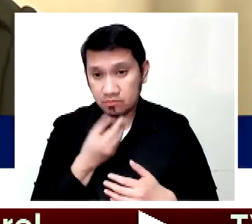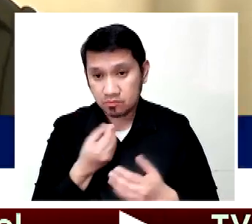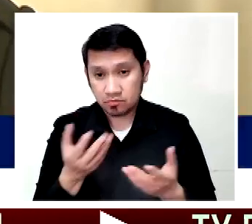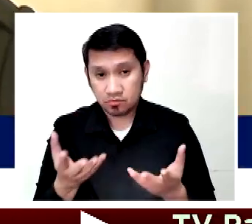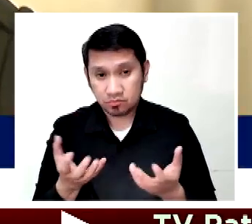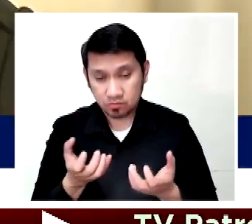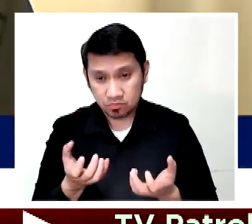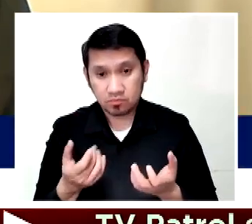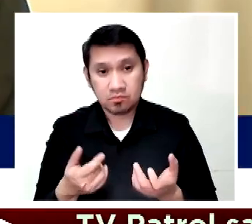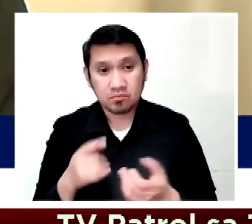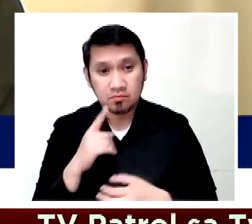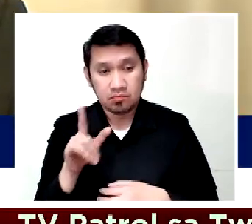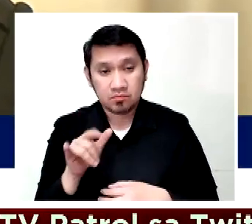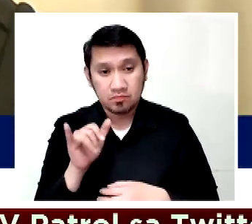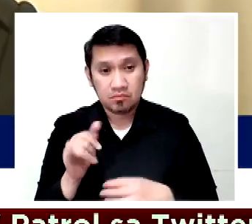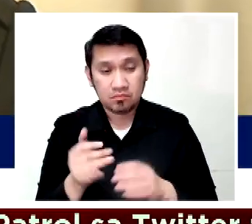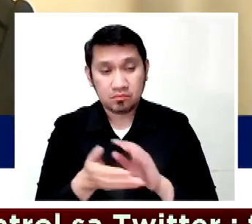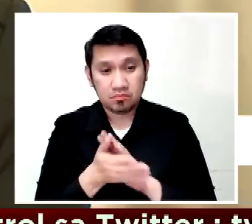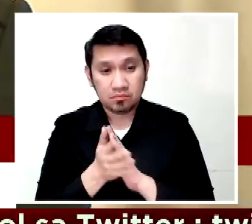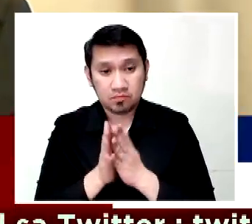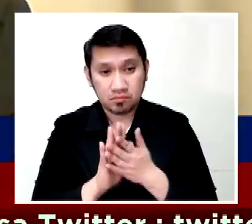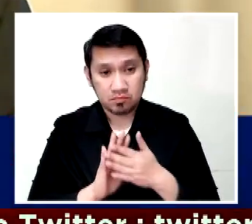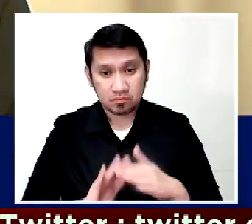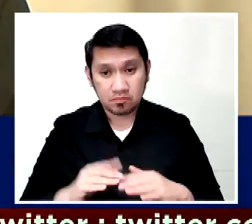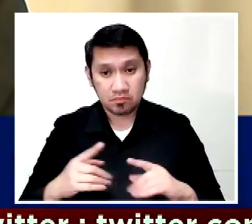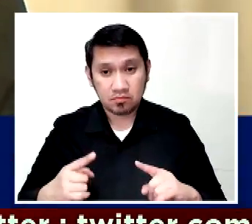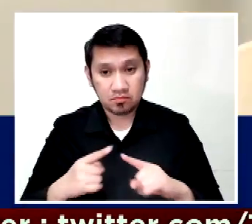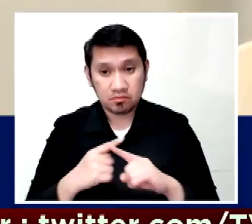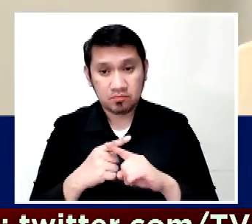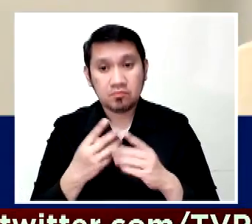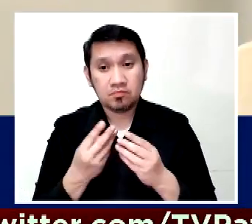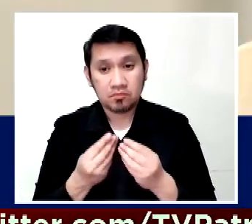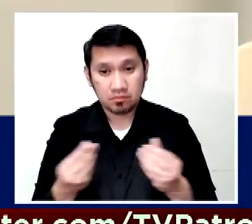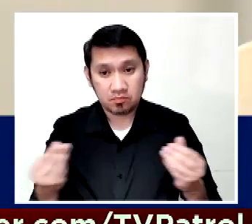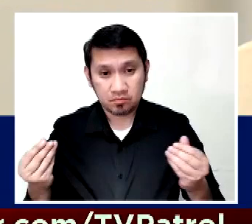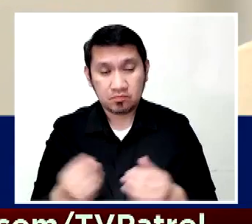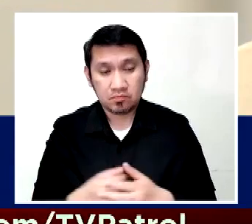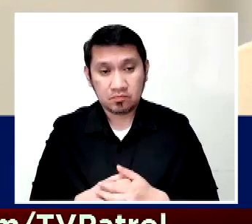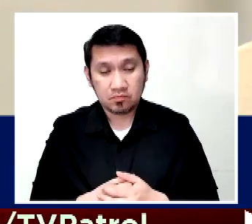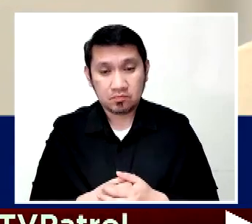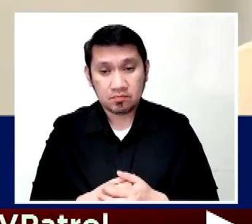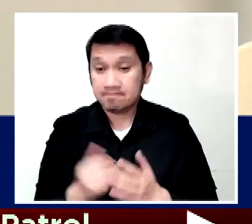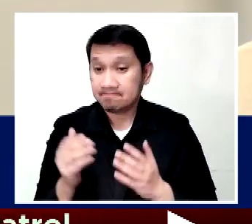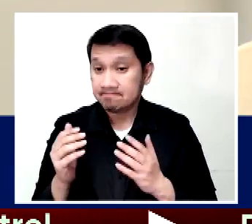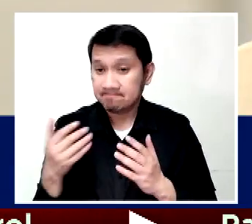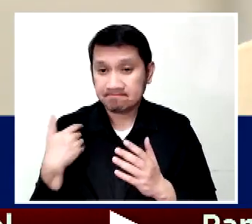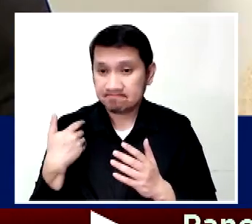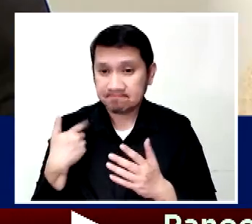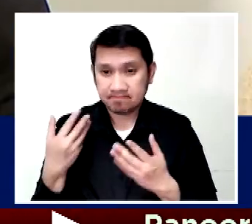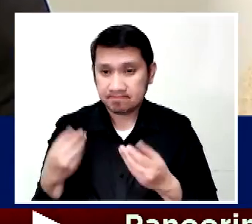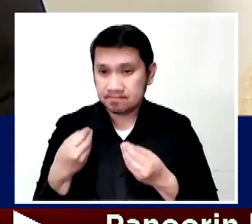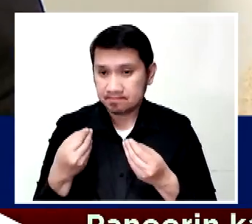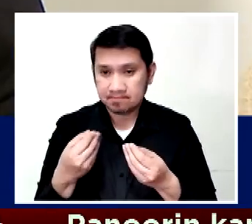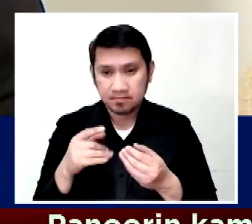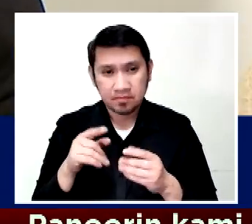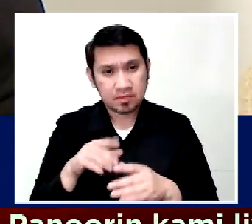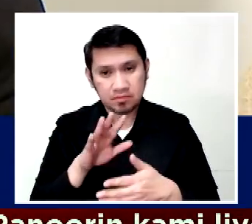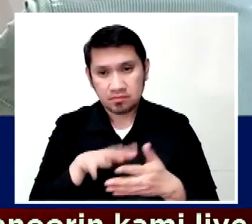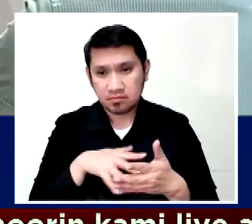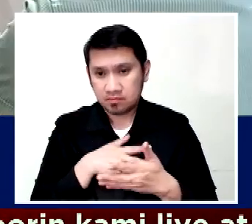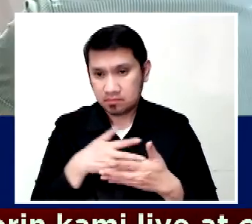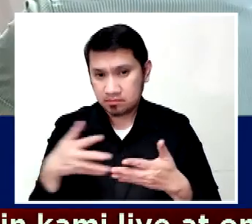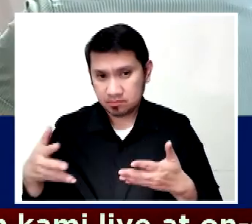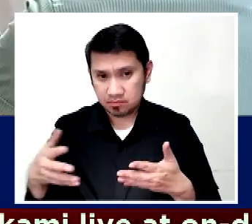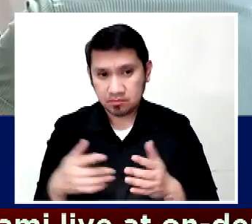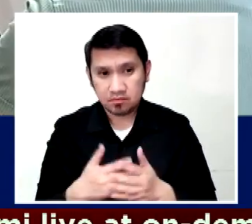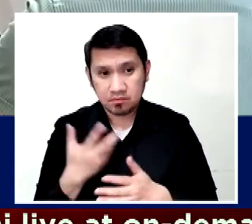lasting peace, no? Who wants this conflict to finally end. Bagamat walang ibinibigay na timeline ng mga opisyal ng gobyerno